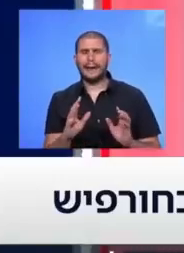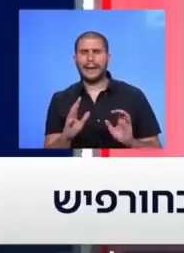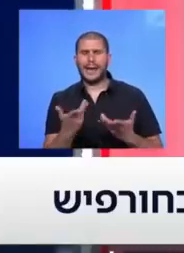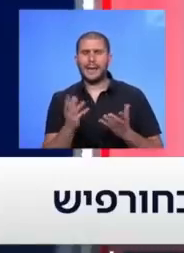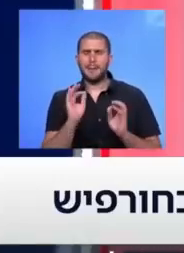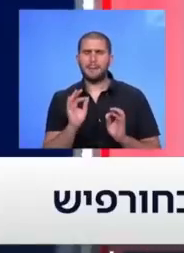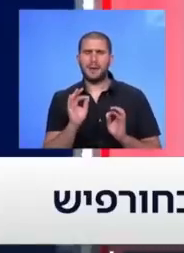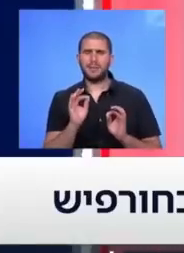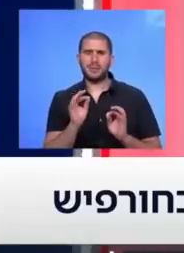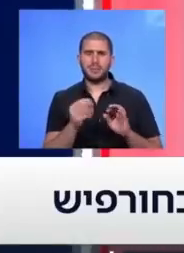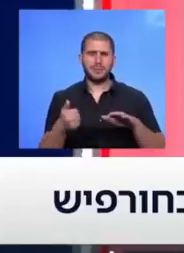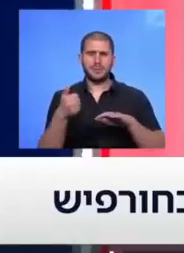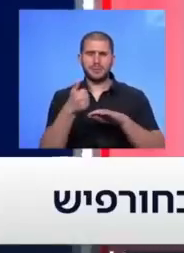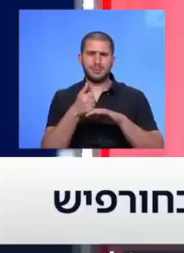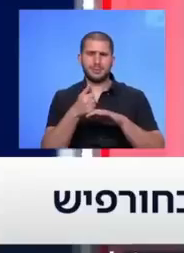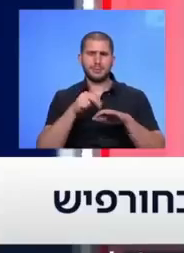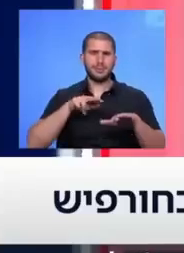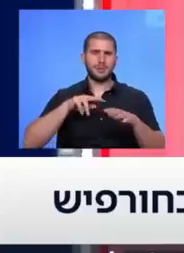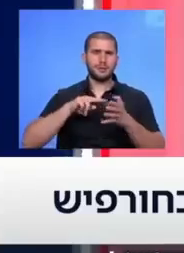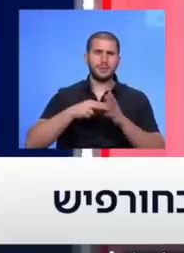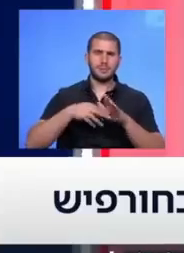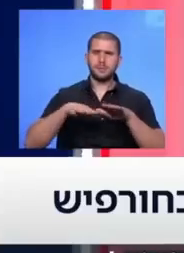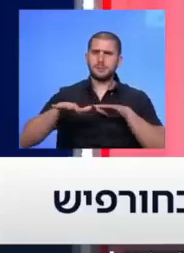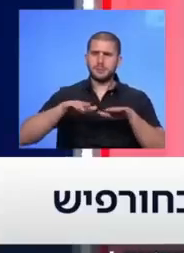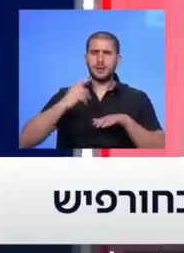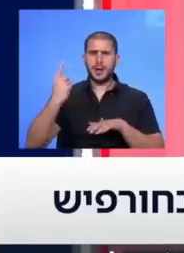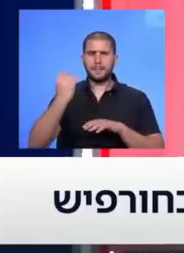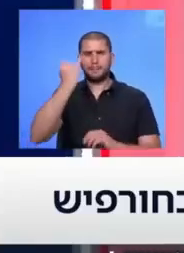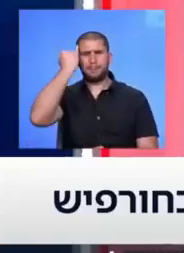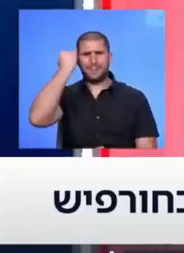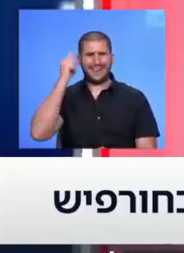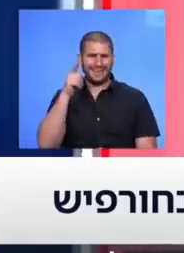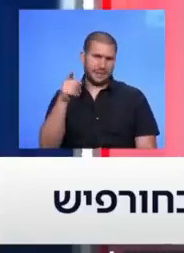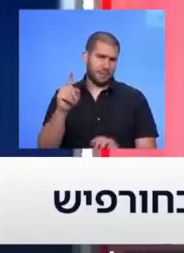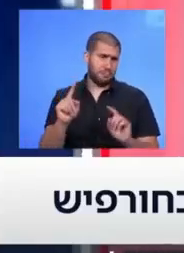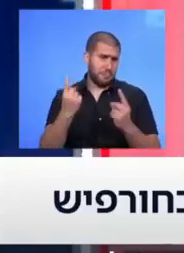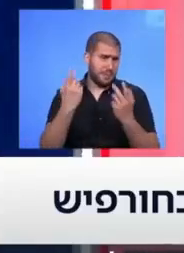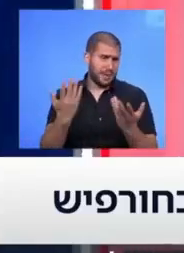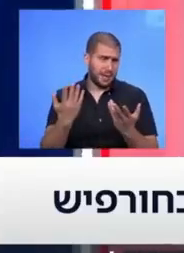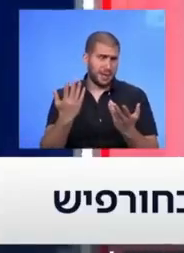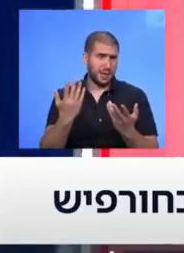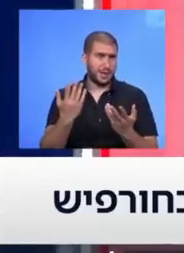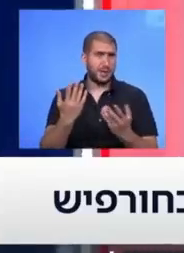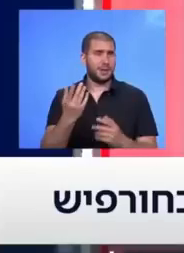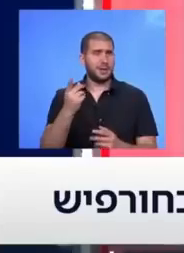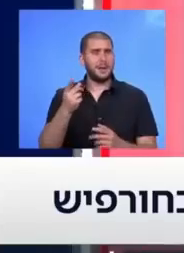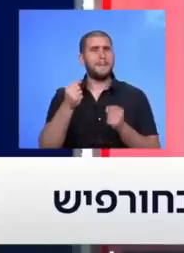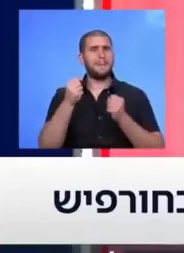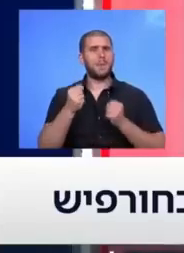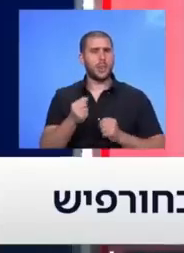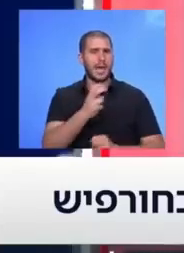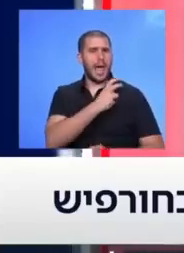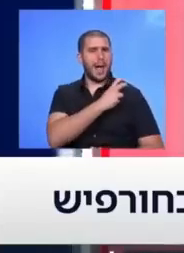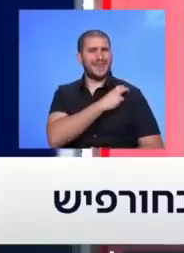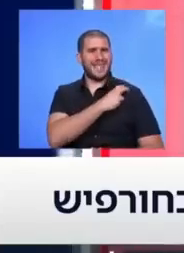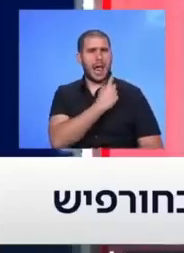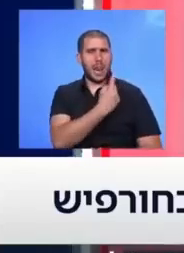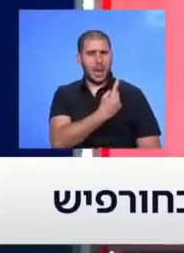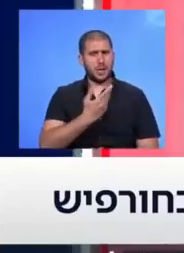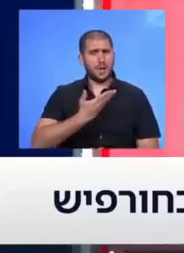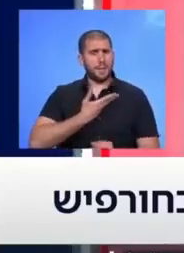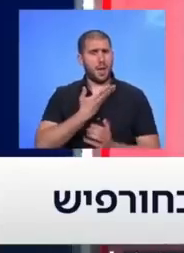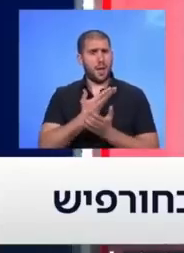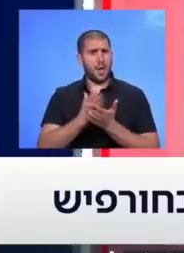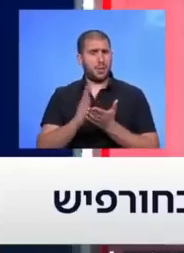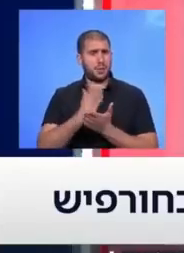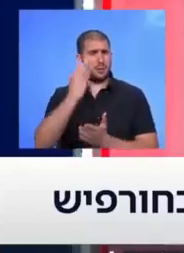דרג מבצע, דרג שהוא פקידותי, במקרה הזה דרג פקידותי ביטחוני, הרמטכ"ל, מקבל החלטה על